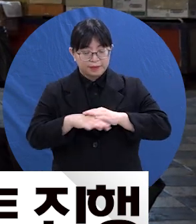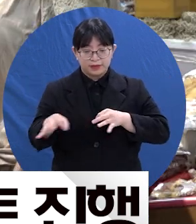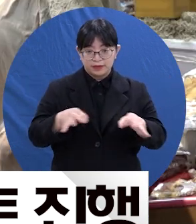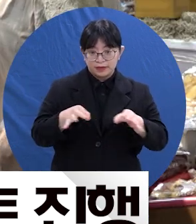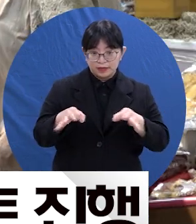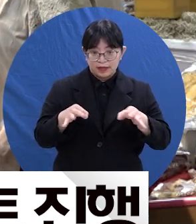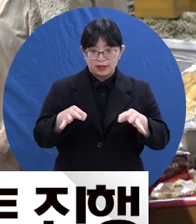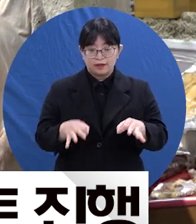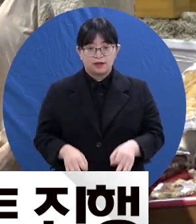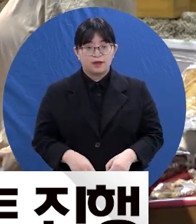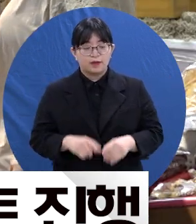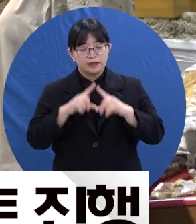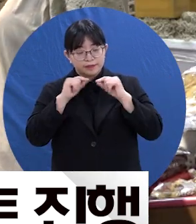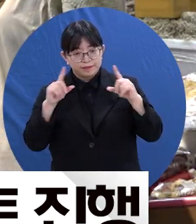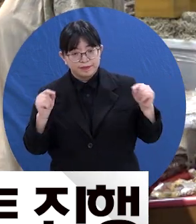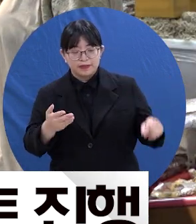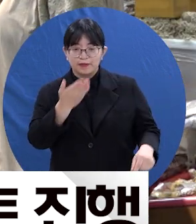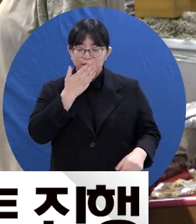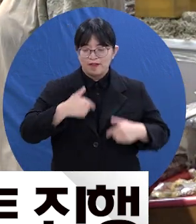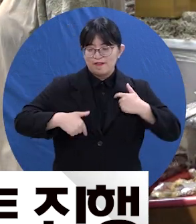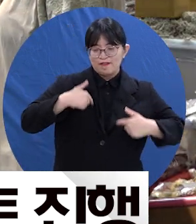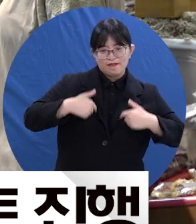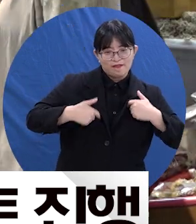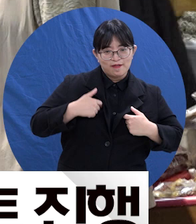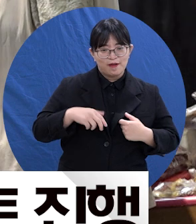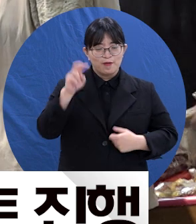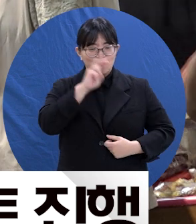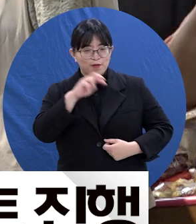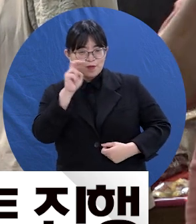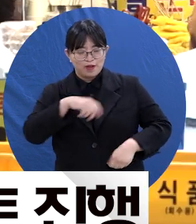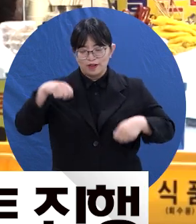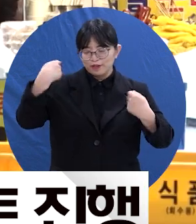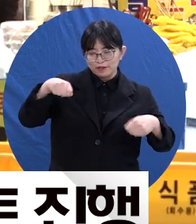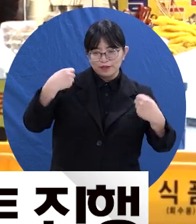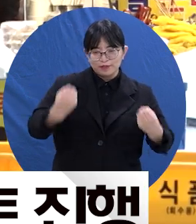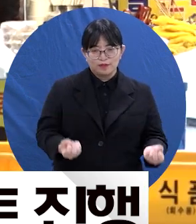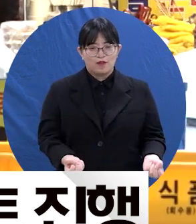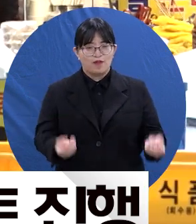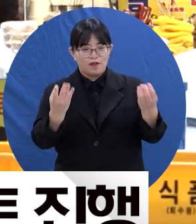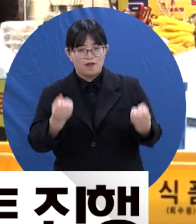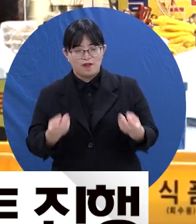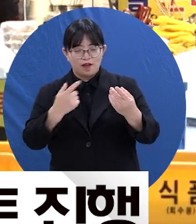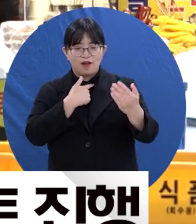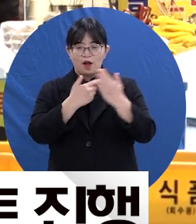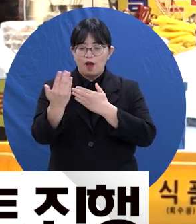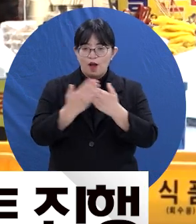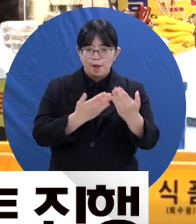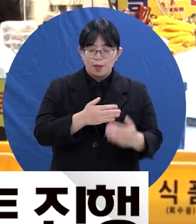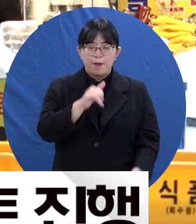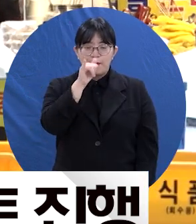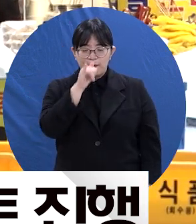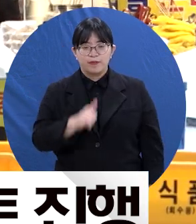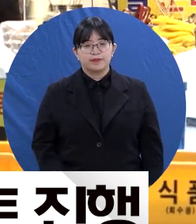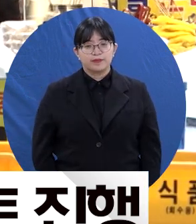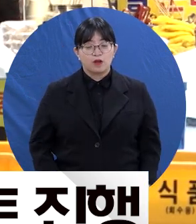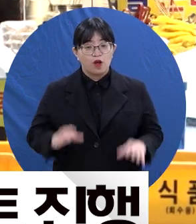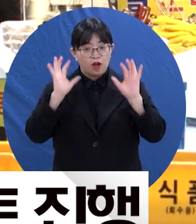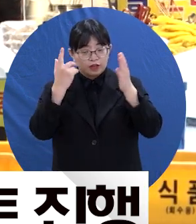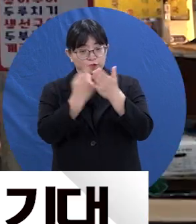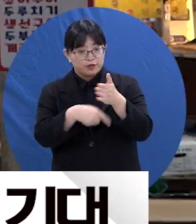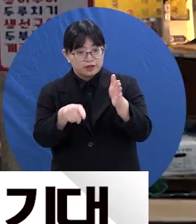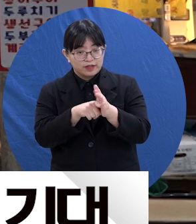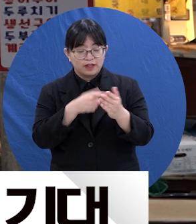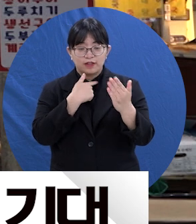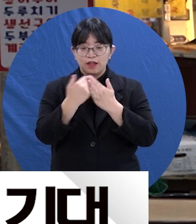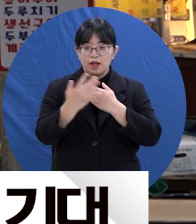도깨비 불금데이 야시장에서는 다양한 음식을 즐기며 버스킹 공연과 이벤트를 체험할 수 있습니다. 또